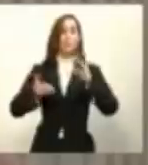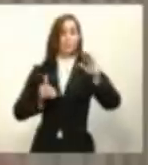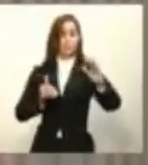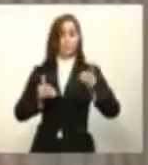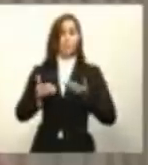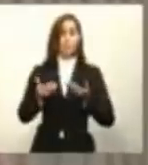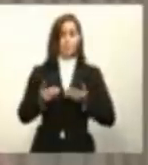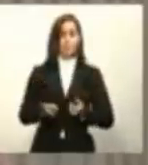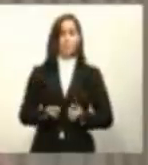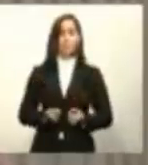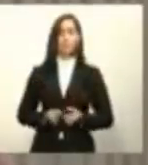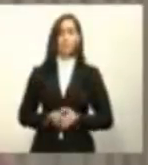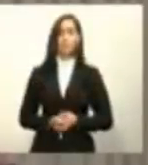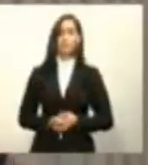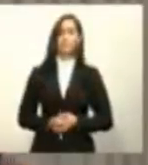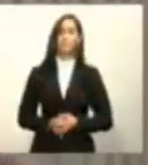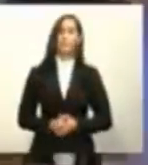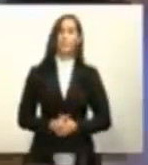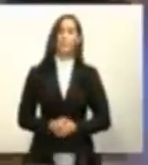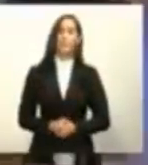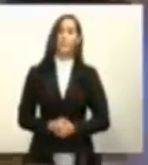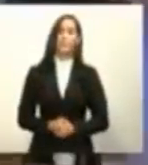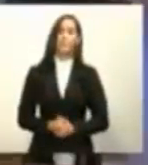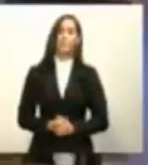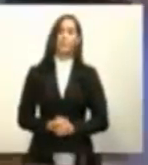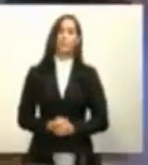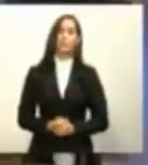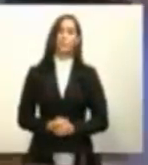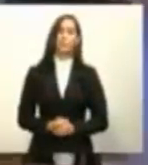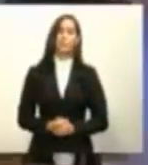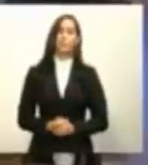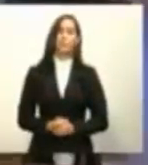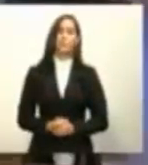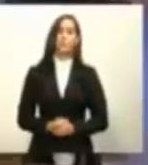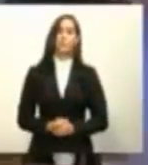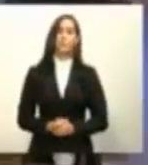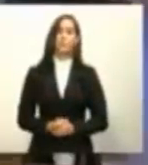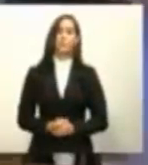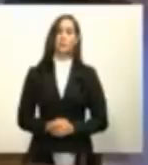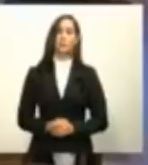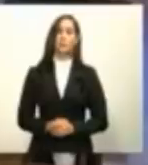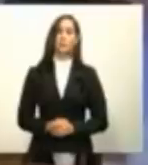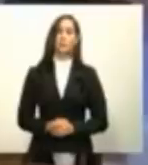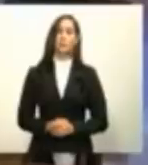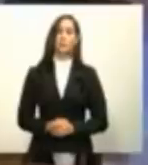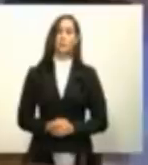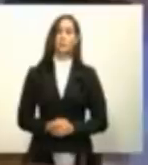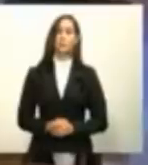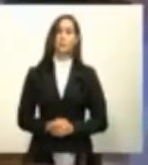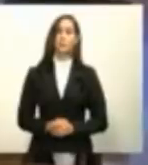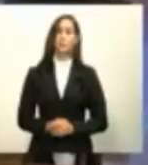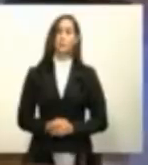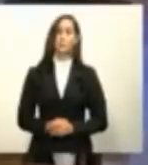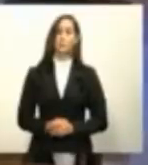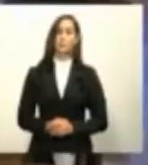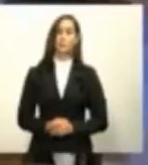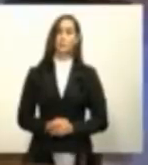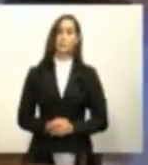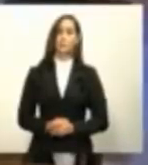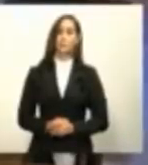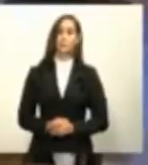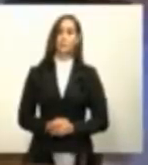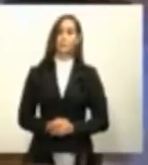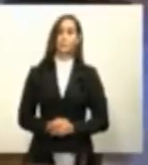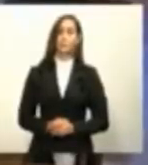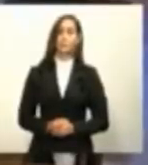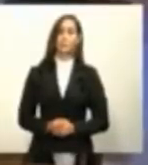gen pour ensemble avec négociation pour yo capable délimiter la mer. Ça veut dire pour yo capable et dit mais qui bon la